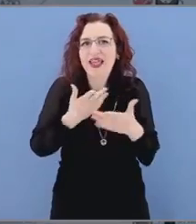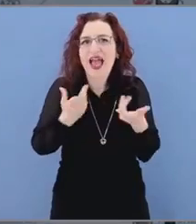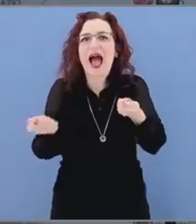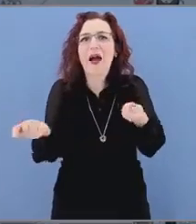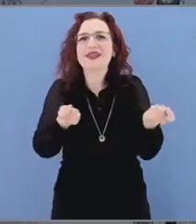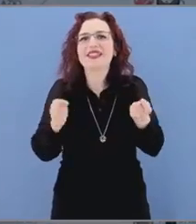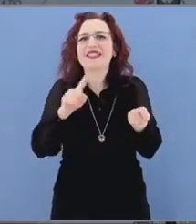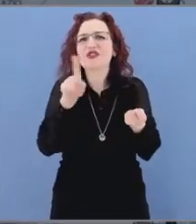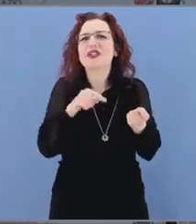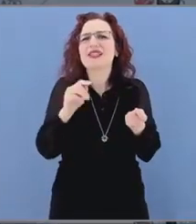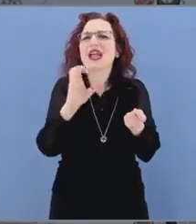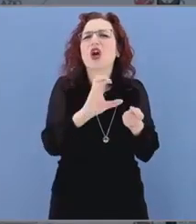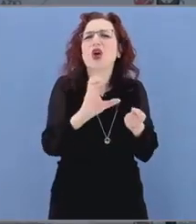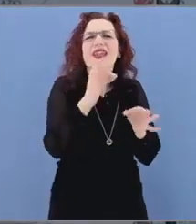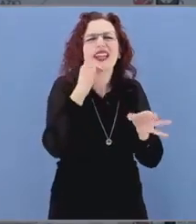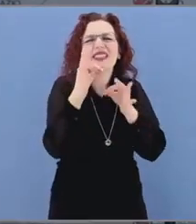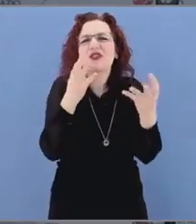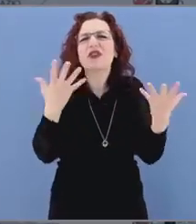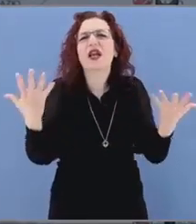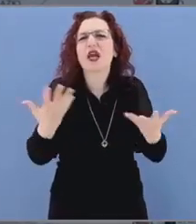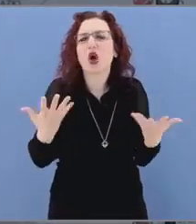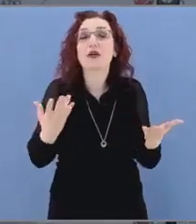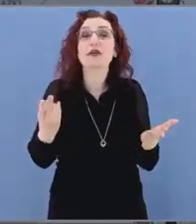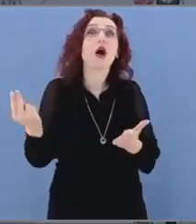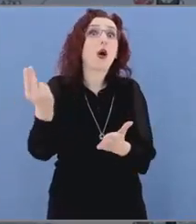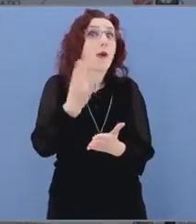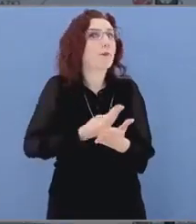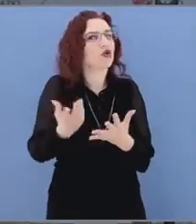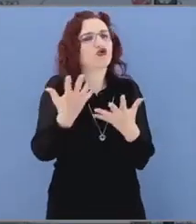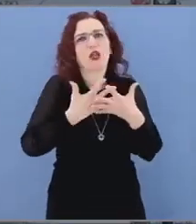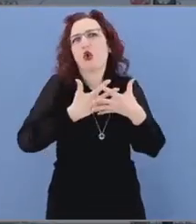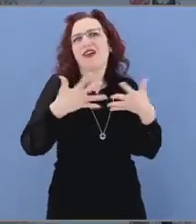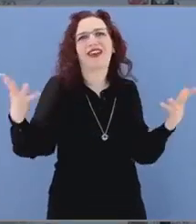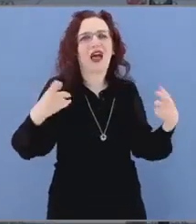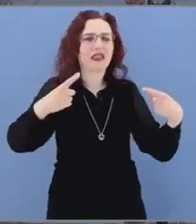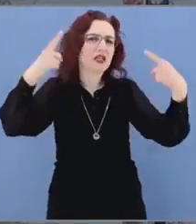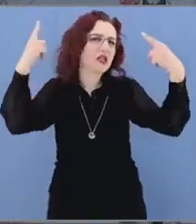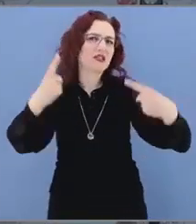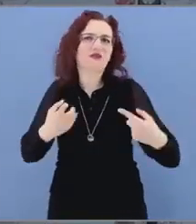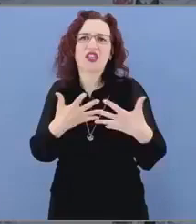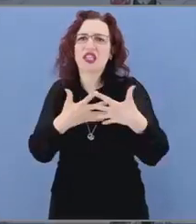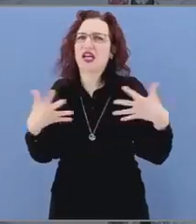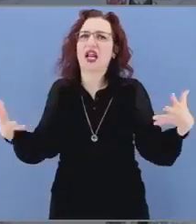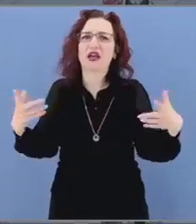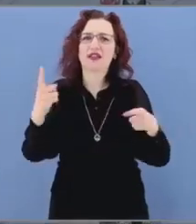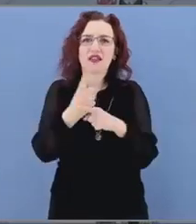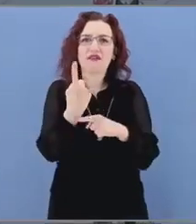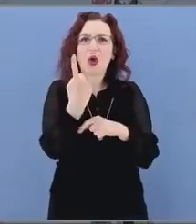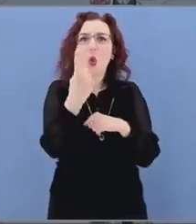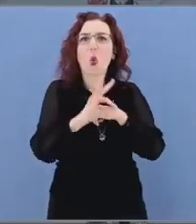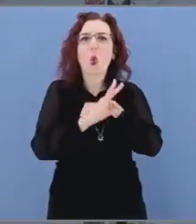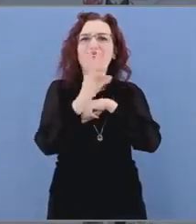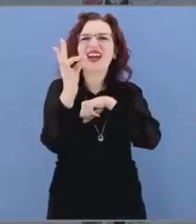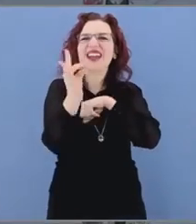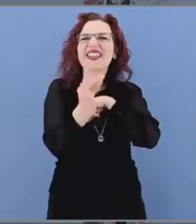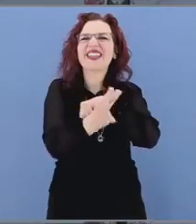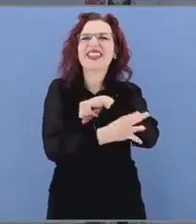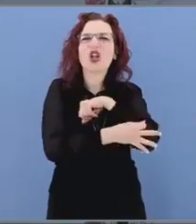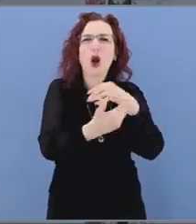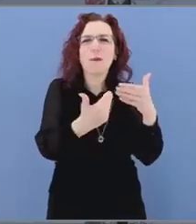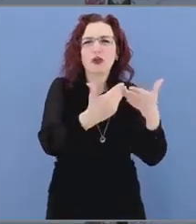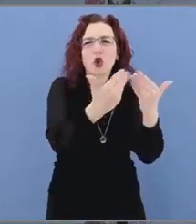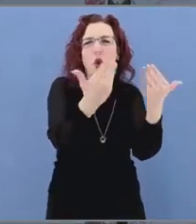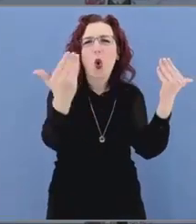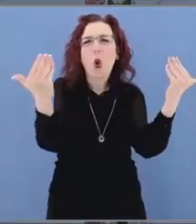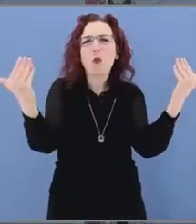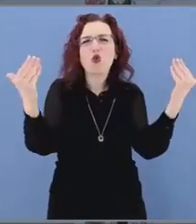grande progetto, una grande sfida, trasformare un chilometro di mura grigie in un qualcosa